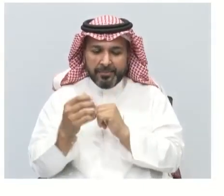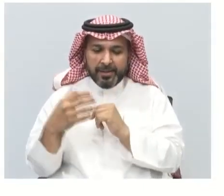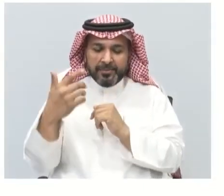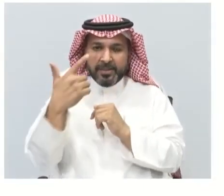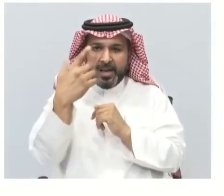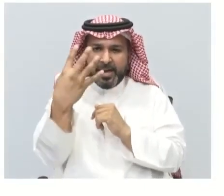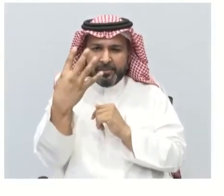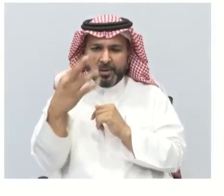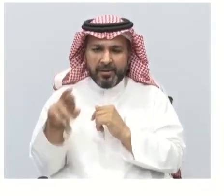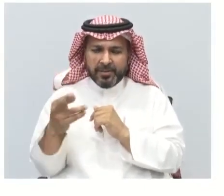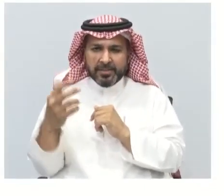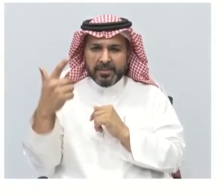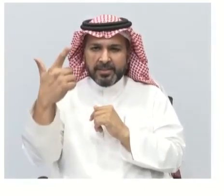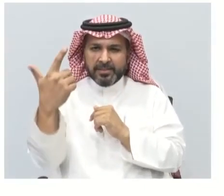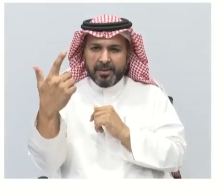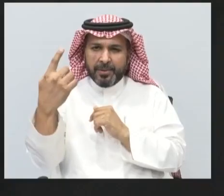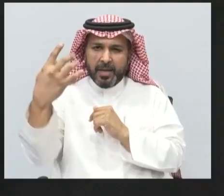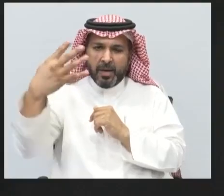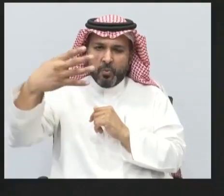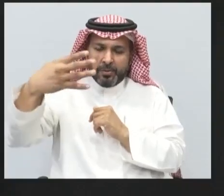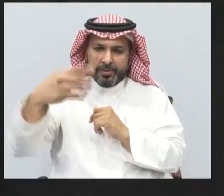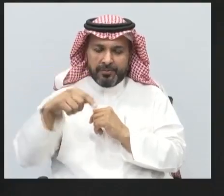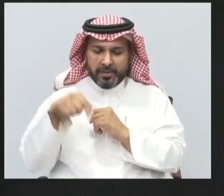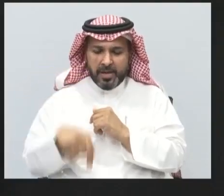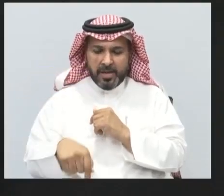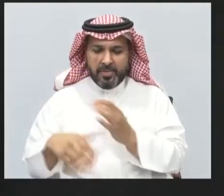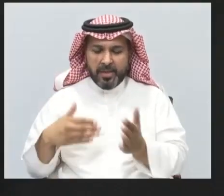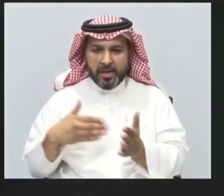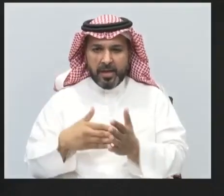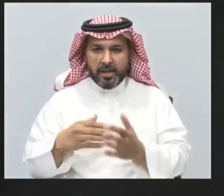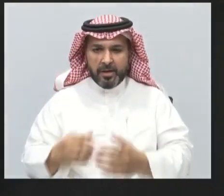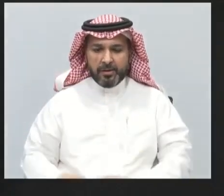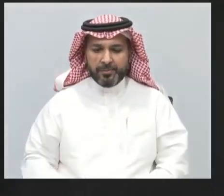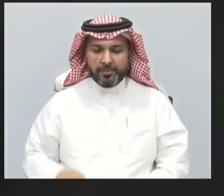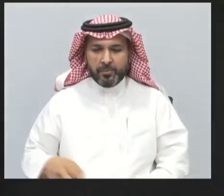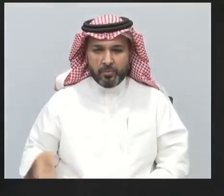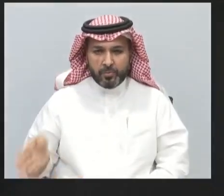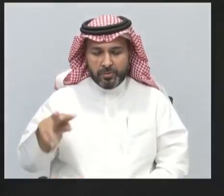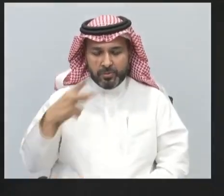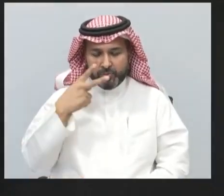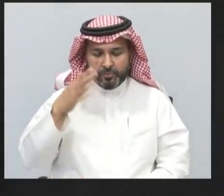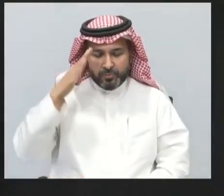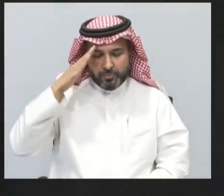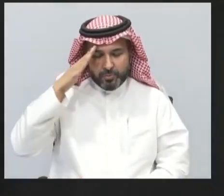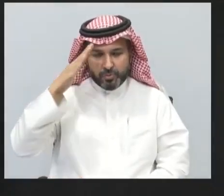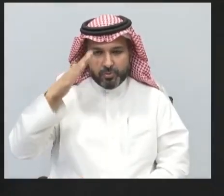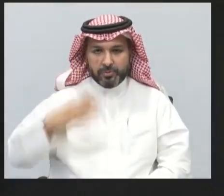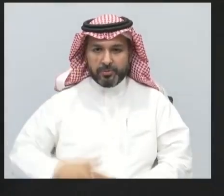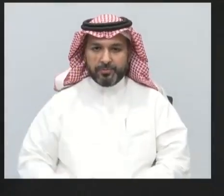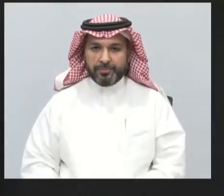ال وبكذا نكون انهينا موضوعنا لهذا اليوم الى اللقاء في الدرس القادم والسلام عليكم ورحمه الله تعالى